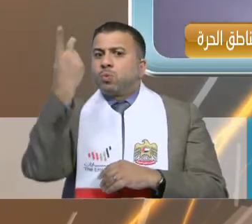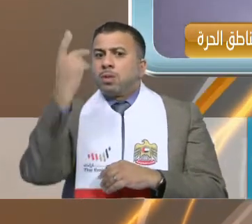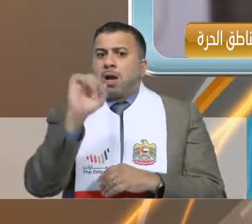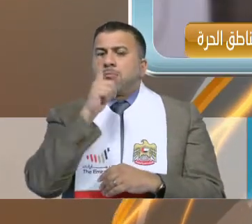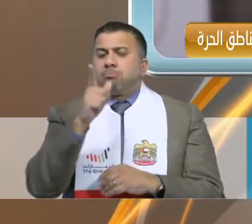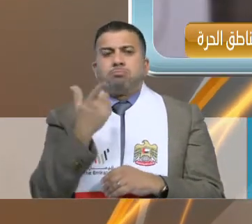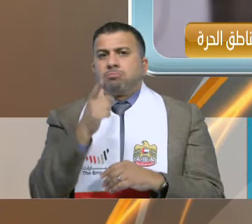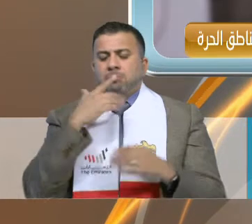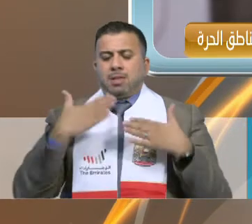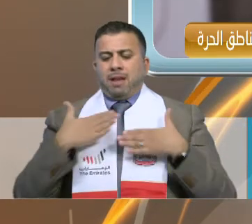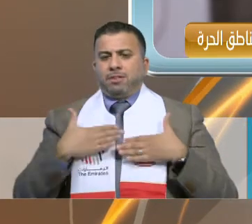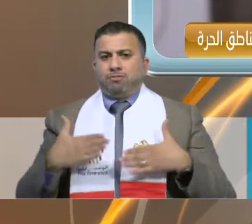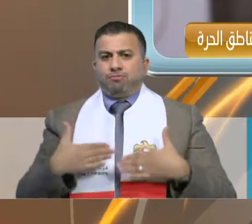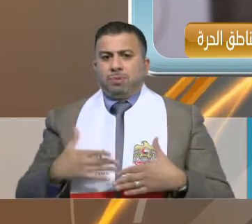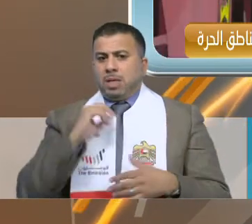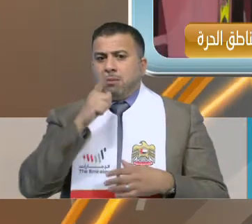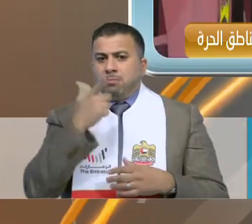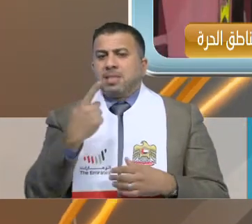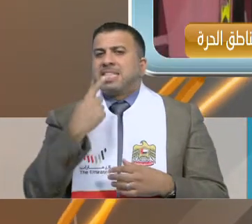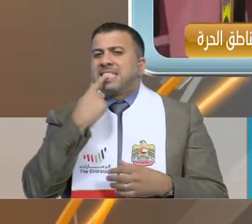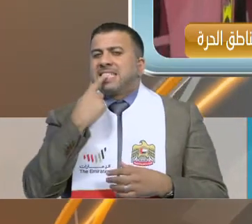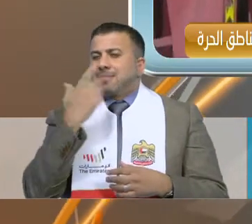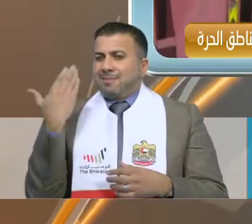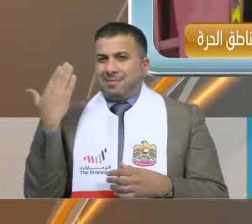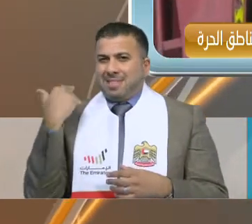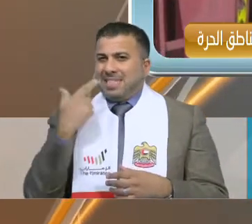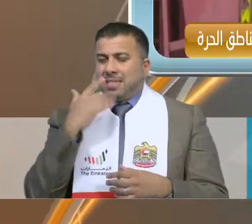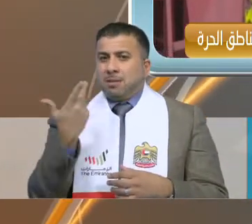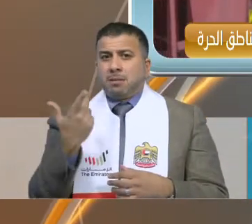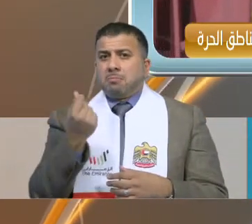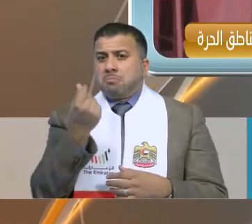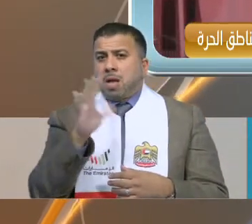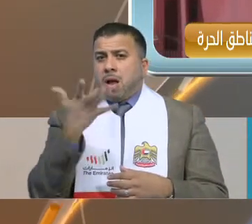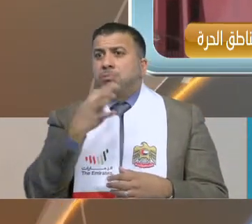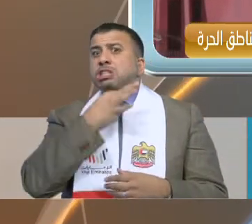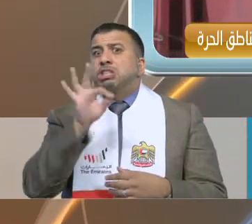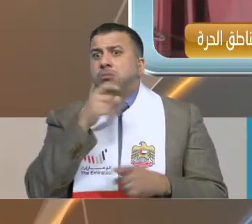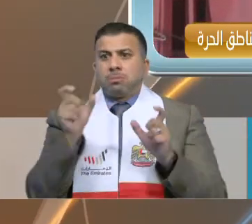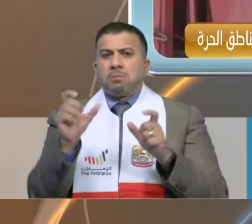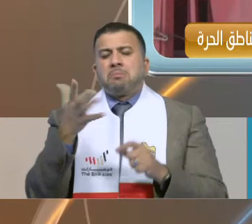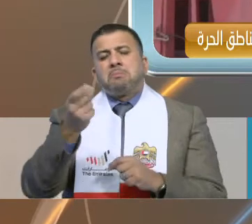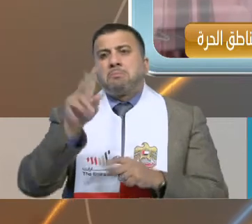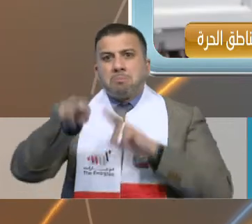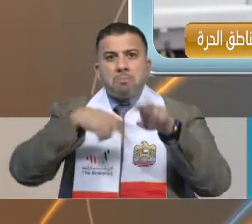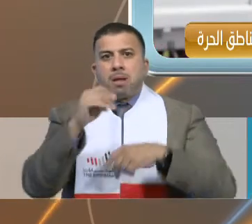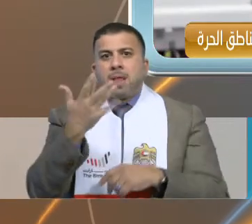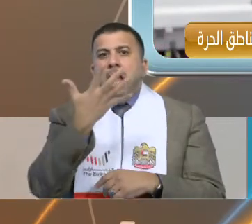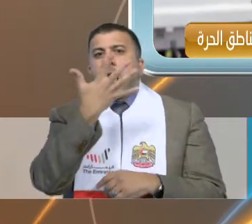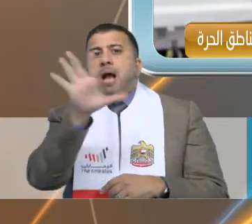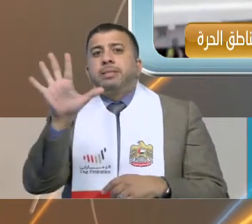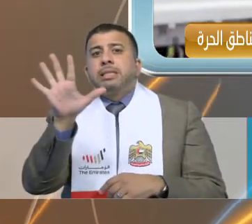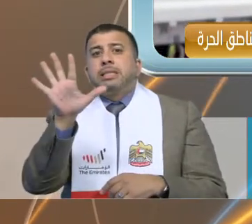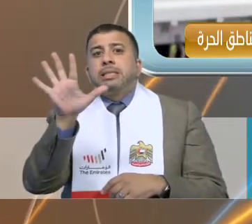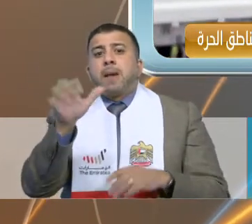وتحديثها، أجهزة التفتيش، خلال الأعوام الأخيرة بقيمة تبلغ ما يقارب